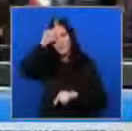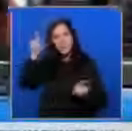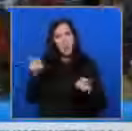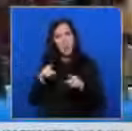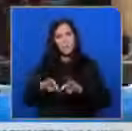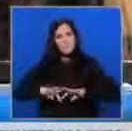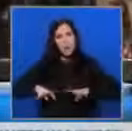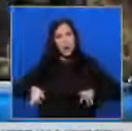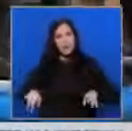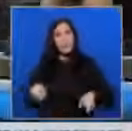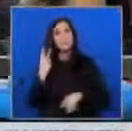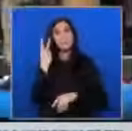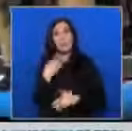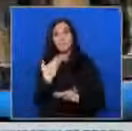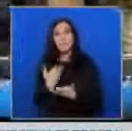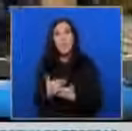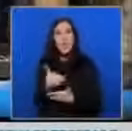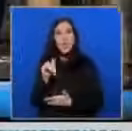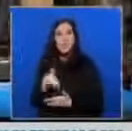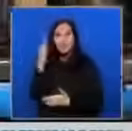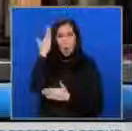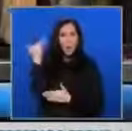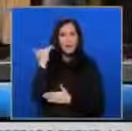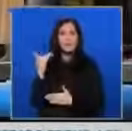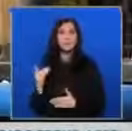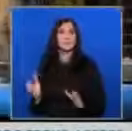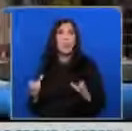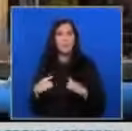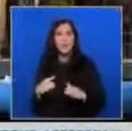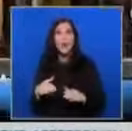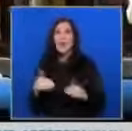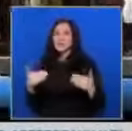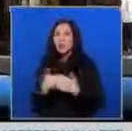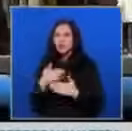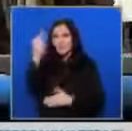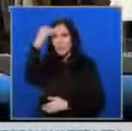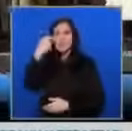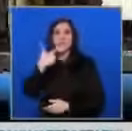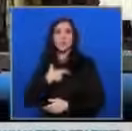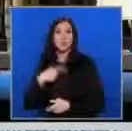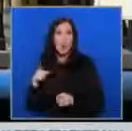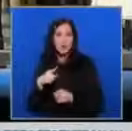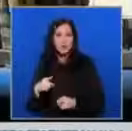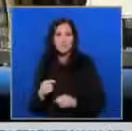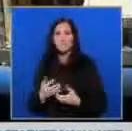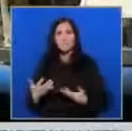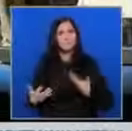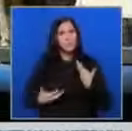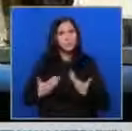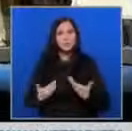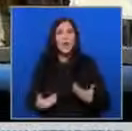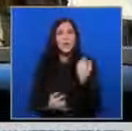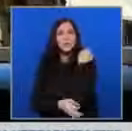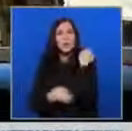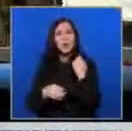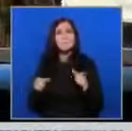балет. Две от представленията с южнокорейски състав, а с нощи и с български солисти. Вълнуващата история на Мими и Рудолф